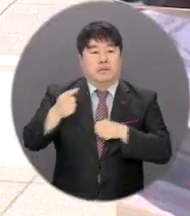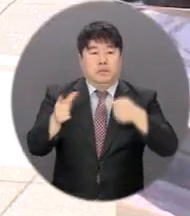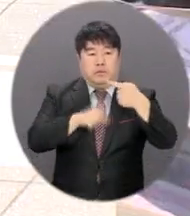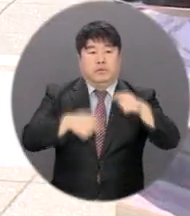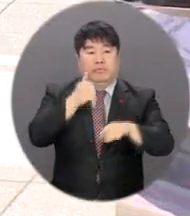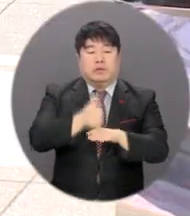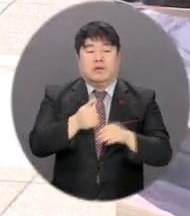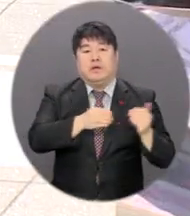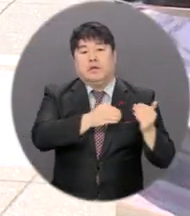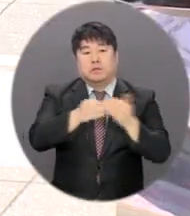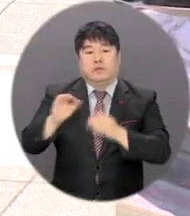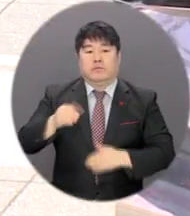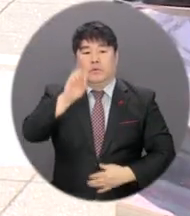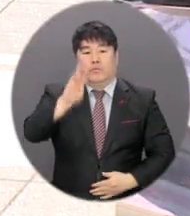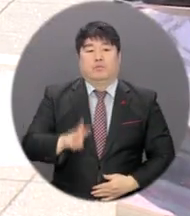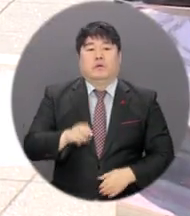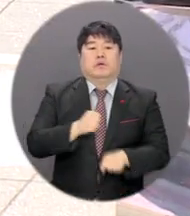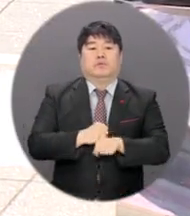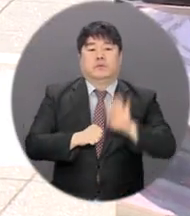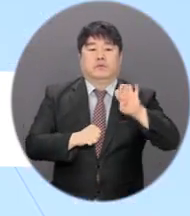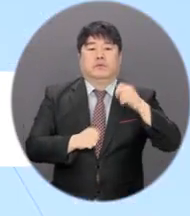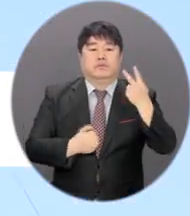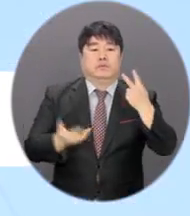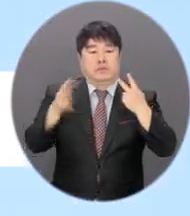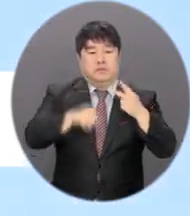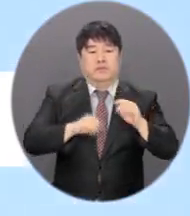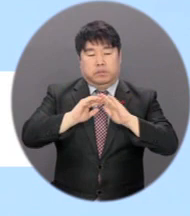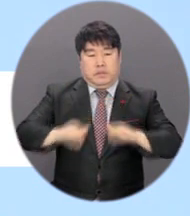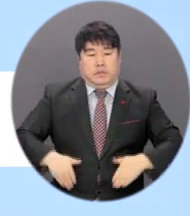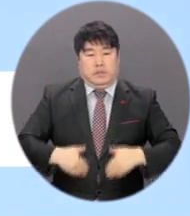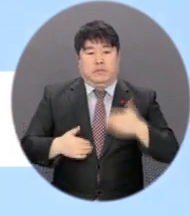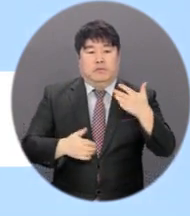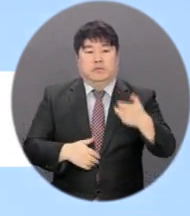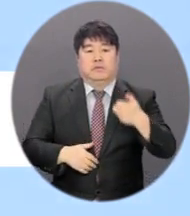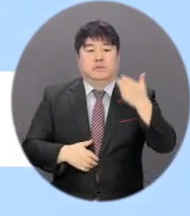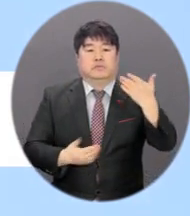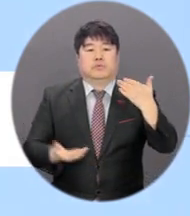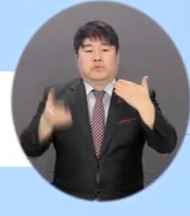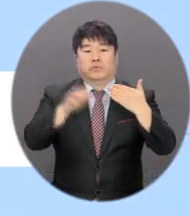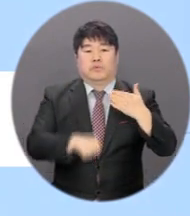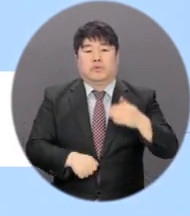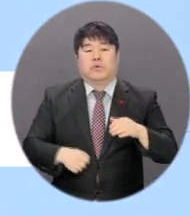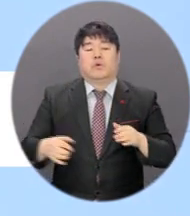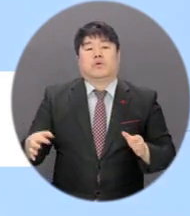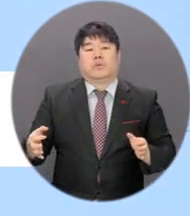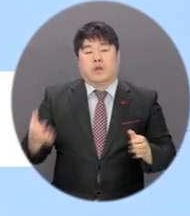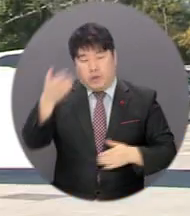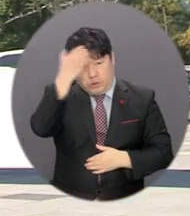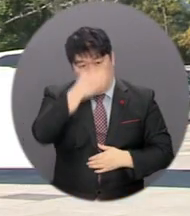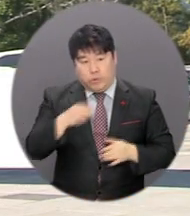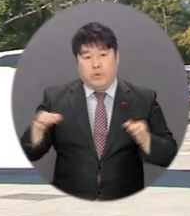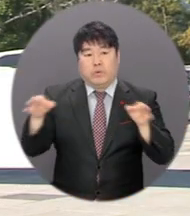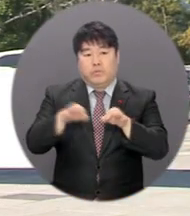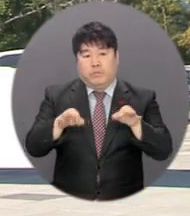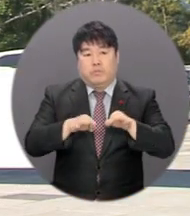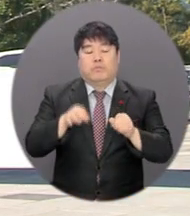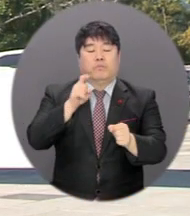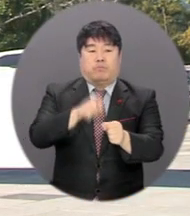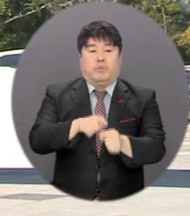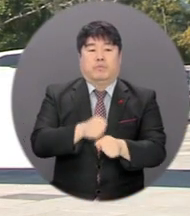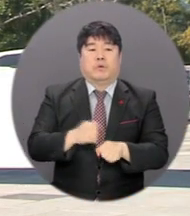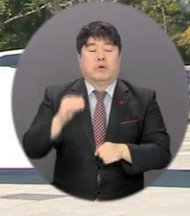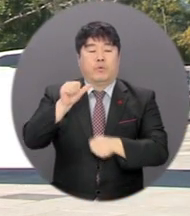말까지 진행되고 광주는 42억 원, 전남은 79억 원 모금을 목표로 잡았습니다.